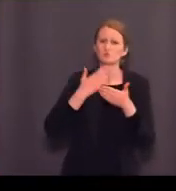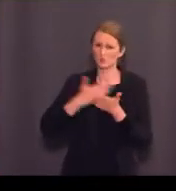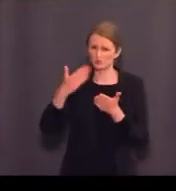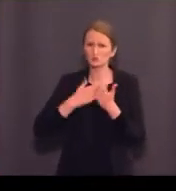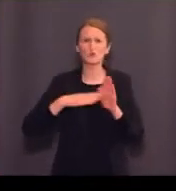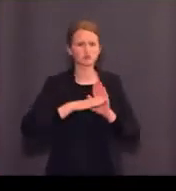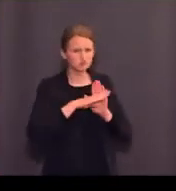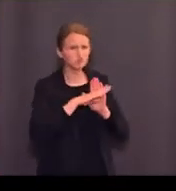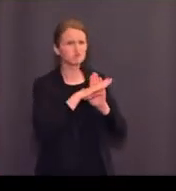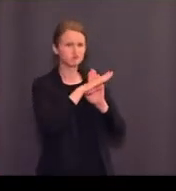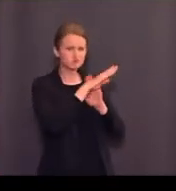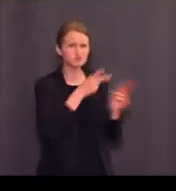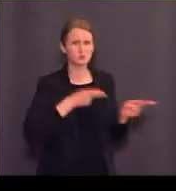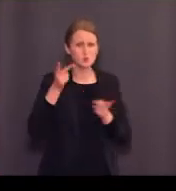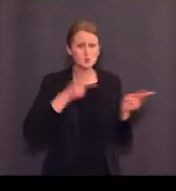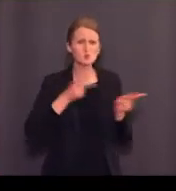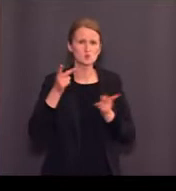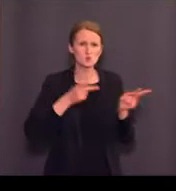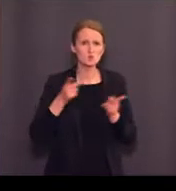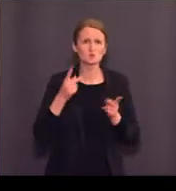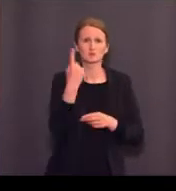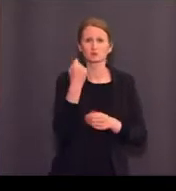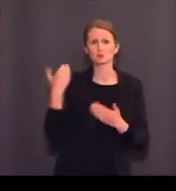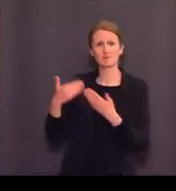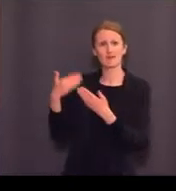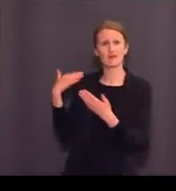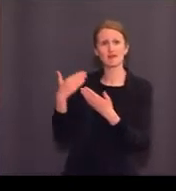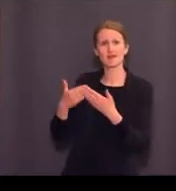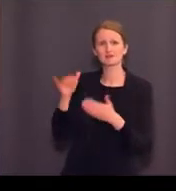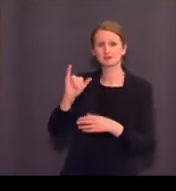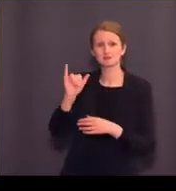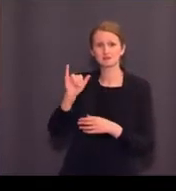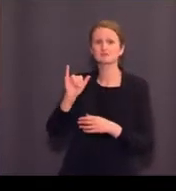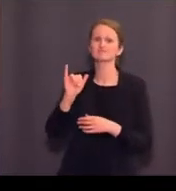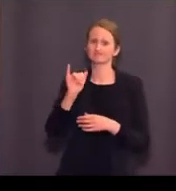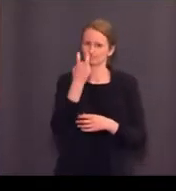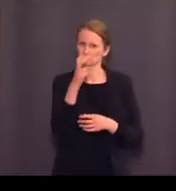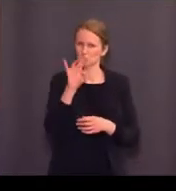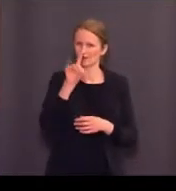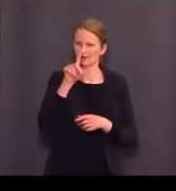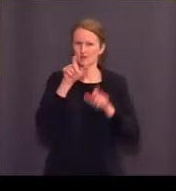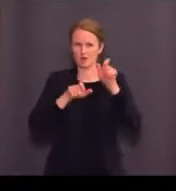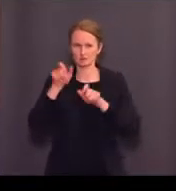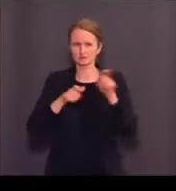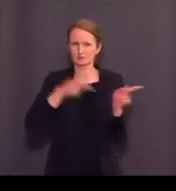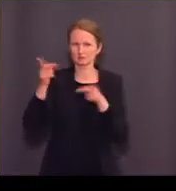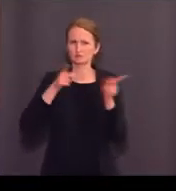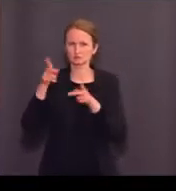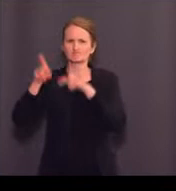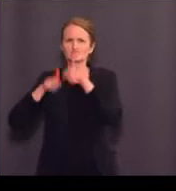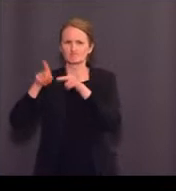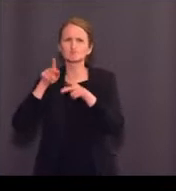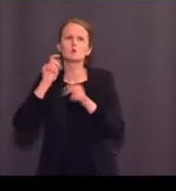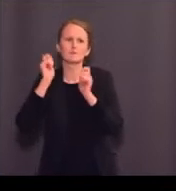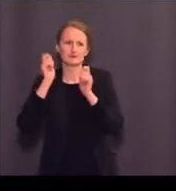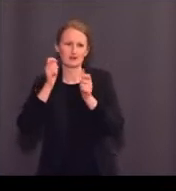La semaine dernière, nous avons eu en moyenne 241 nouvelles admissions par jour, soit plus 18% par rapport à la moyenne de